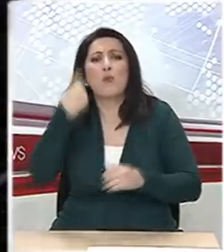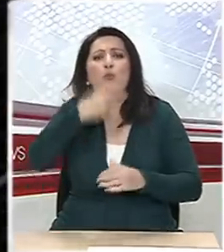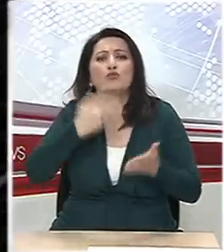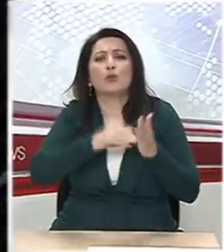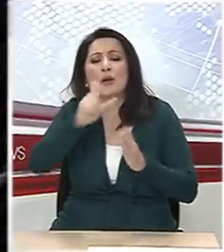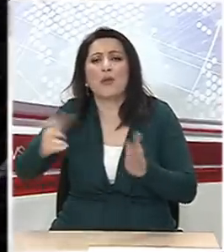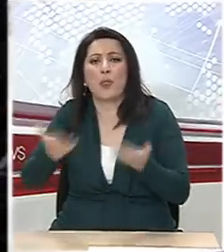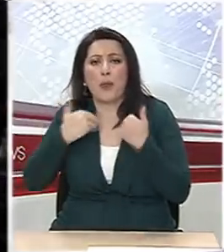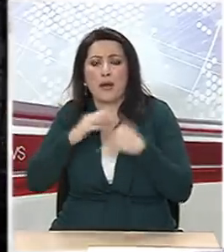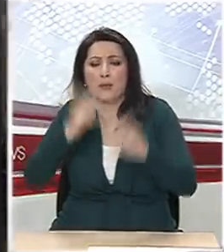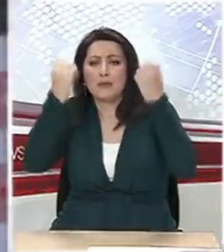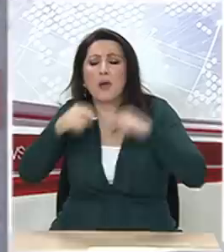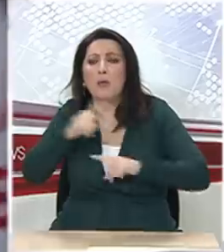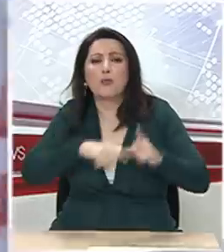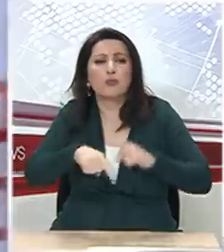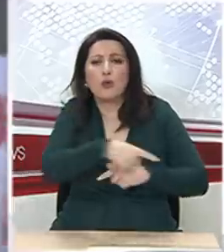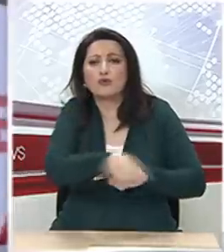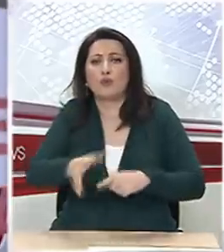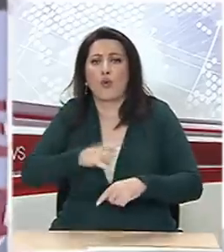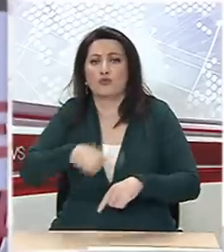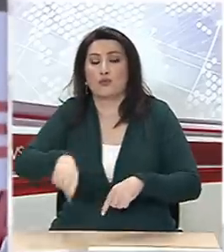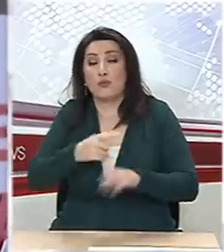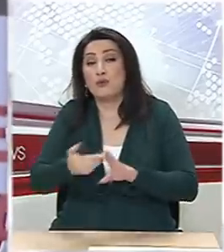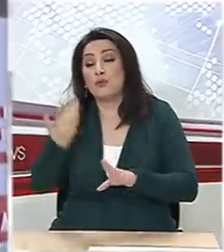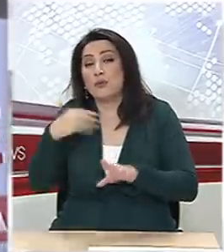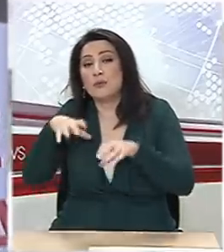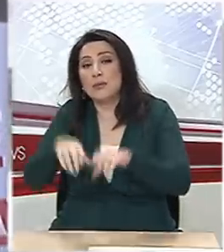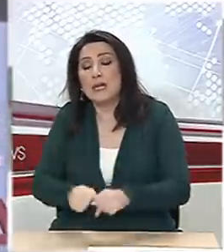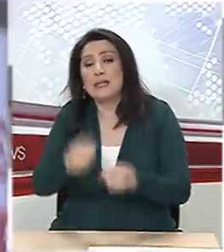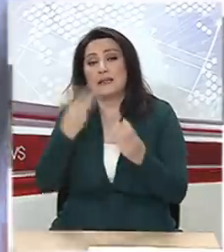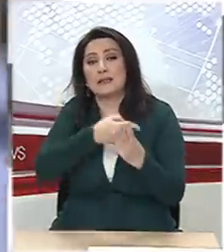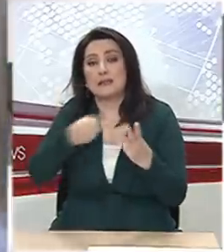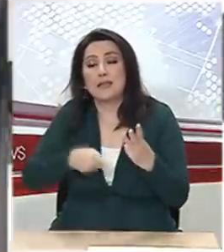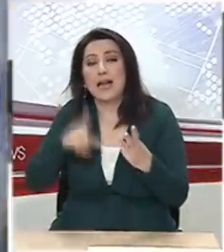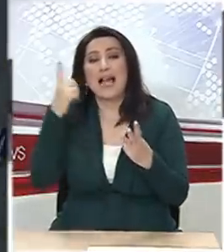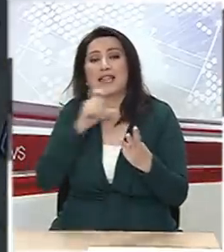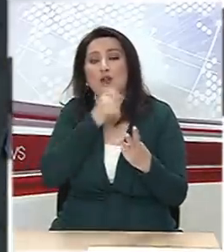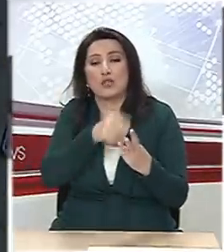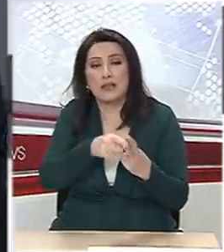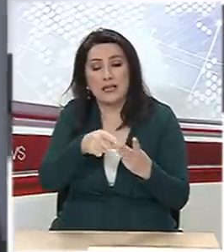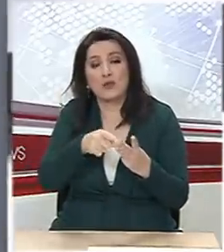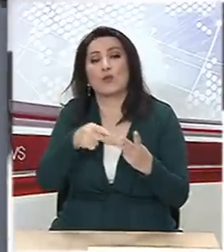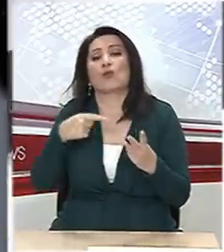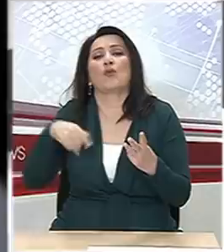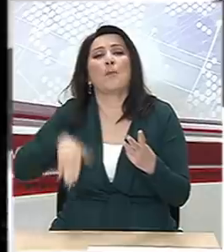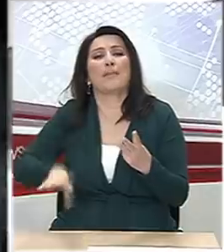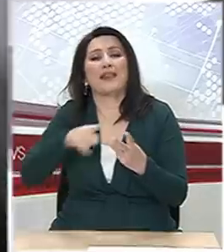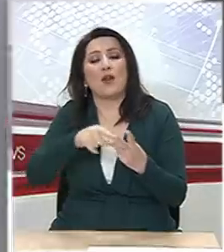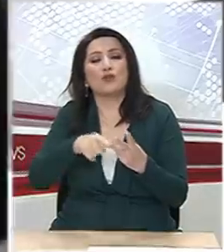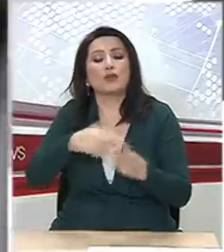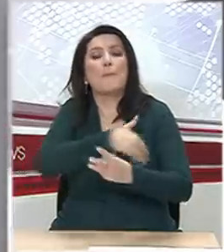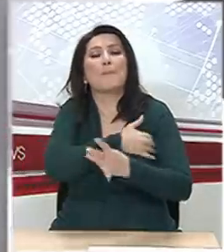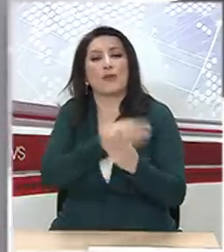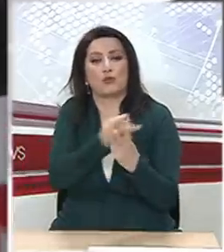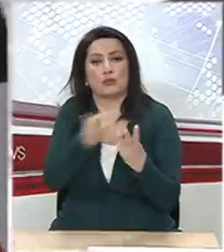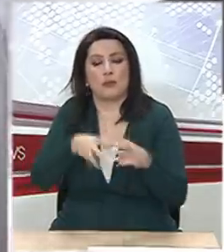ασφαλισμένοι. Στις 8 το πρωί, οι εργαζόμενοι στον πρώην ΟΑΕ έκαναν κατάληψη σε 3 κεντρικά υποκαταστήματα, στην Αγίου Κωνσταντίνου, στην Πειραιός και το